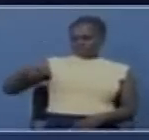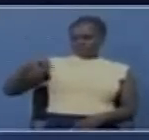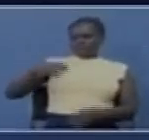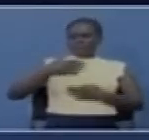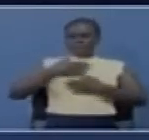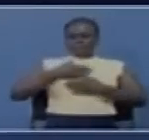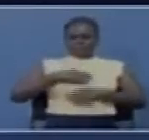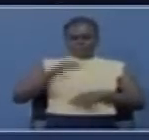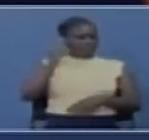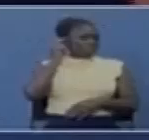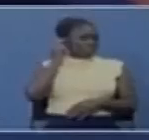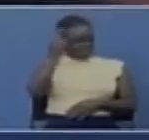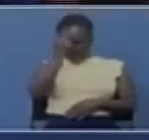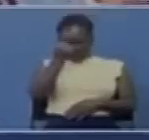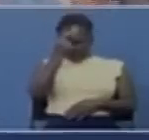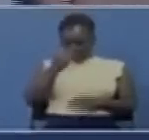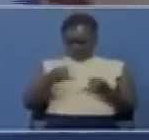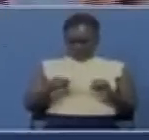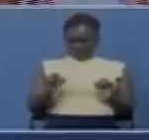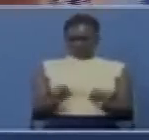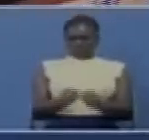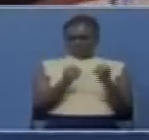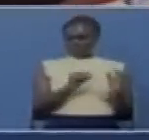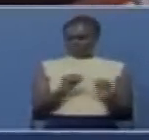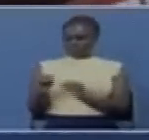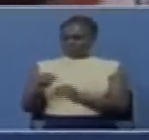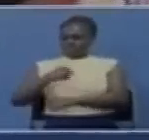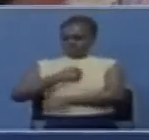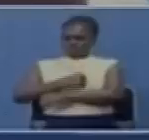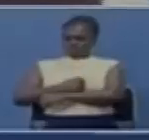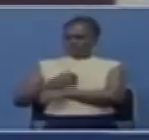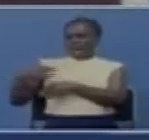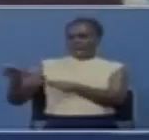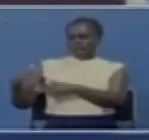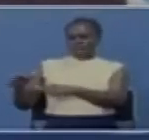Wamasai, jukumu lake likiwa ni kuwaokoa na kuwapeleka katika shule za mbali.